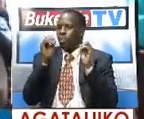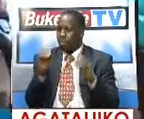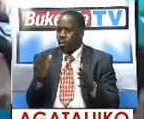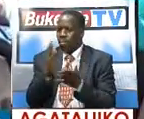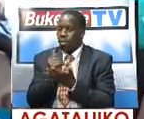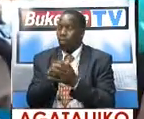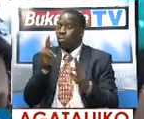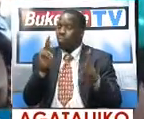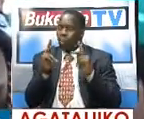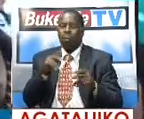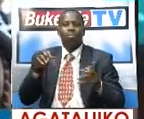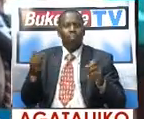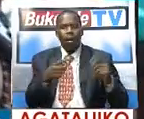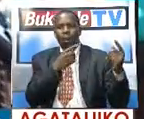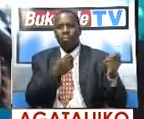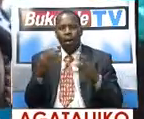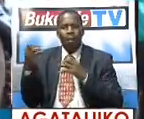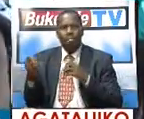bakaayo nnyo b'embeera ebadde